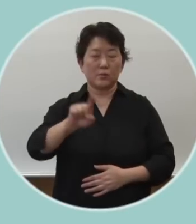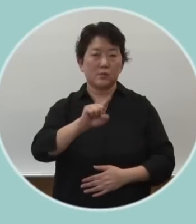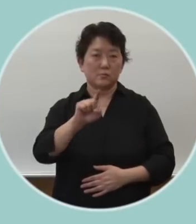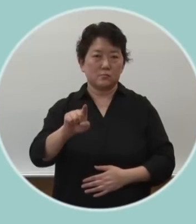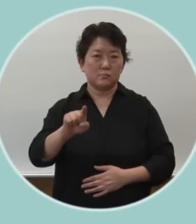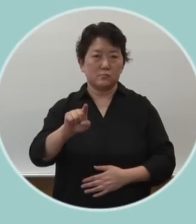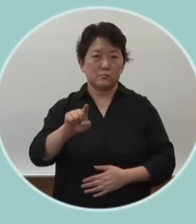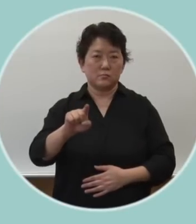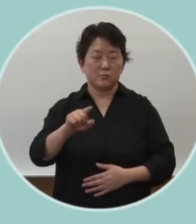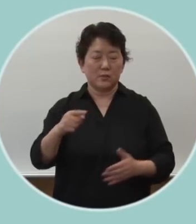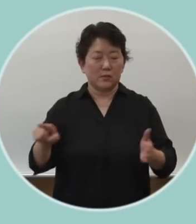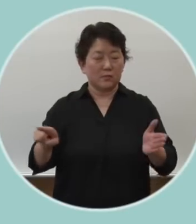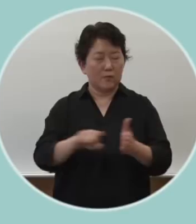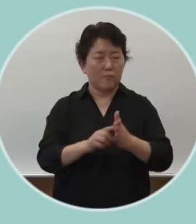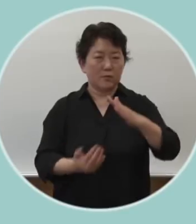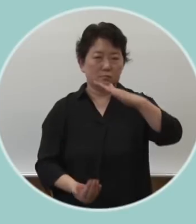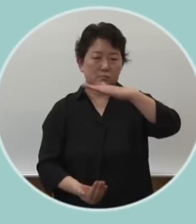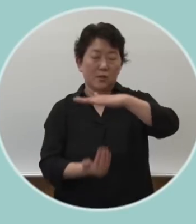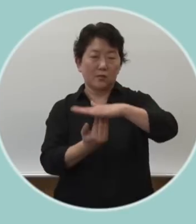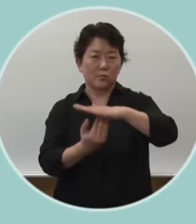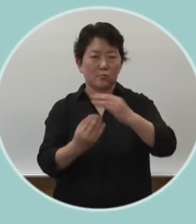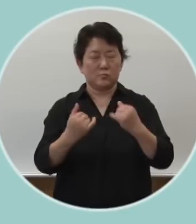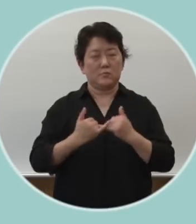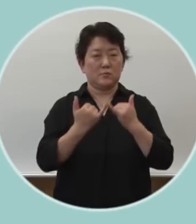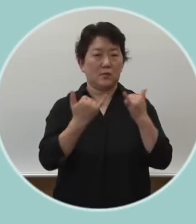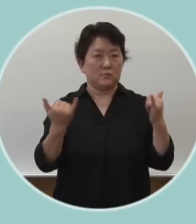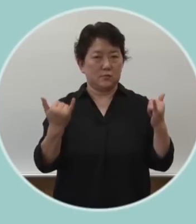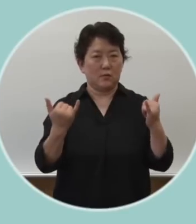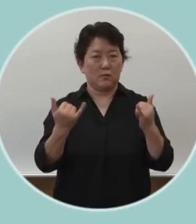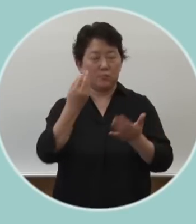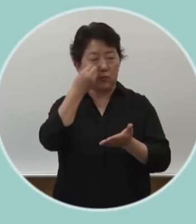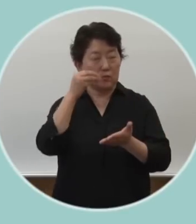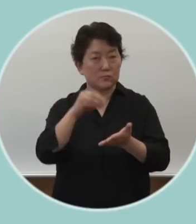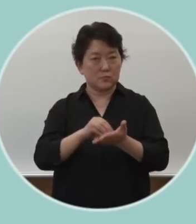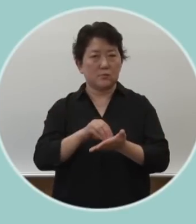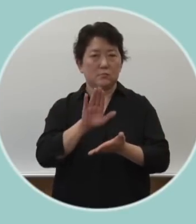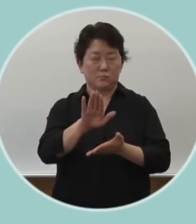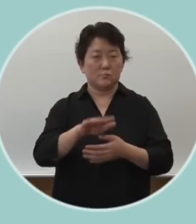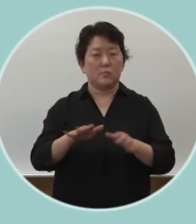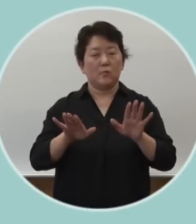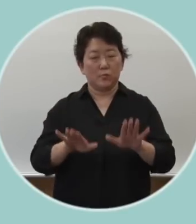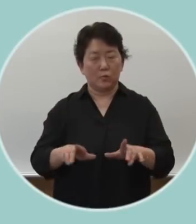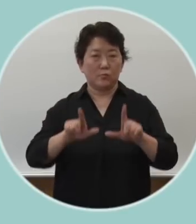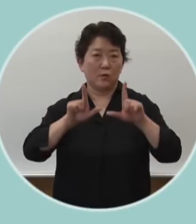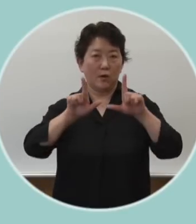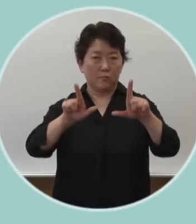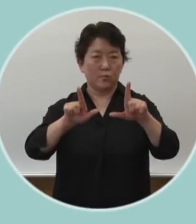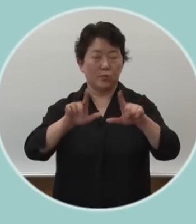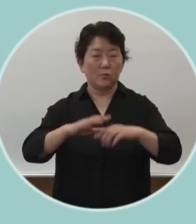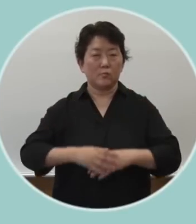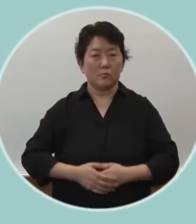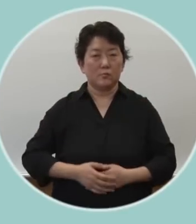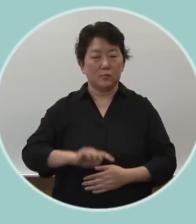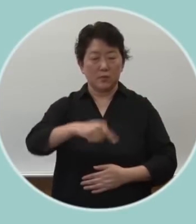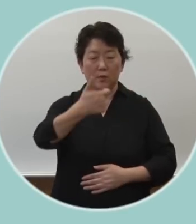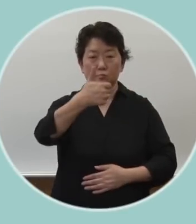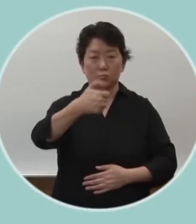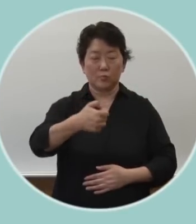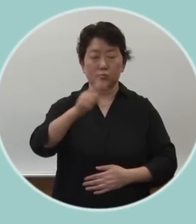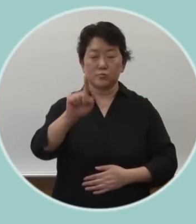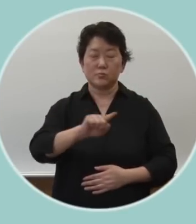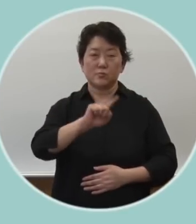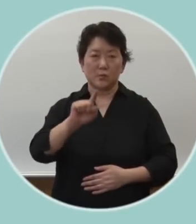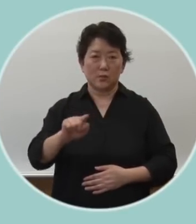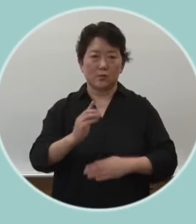と過去最多の感染者数が確認され、本日の発表分も150